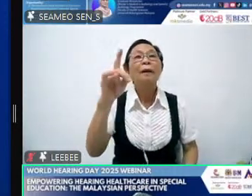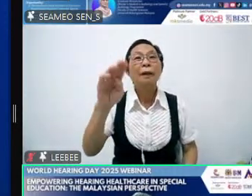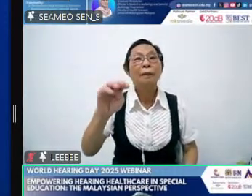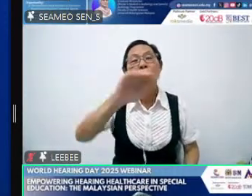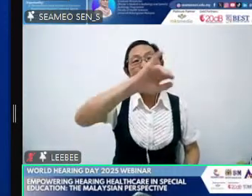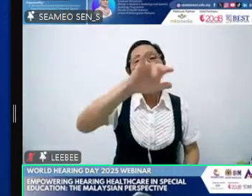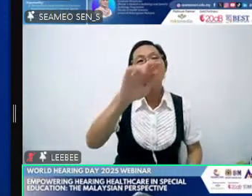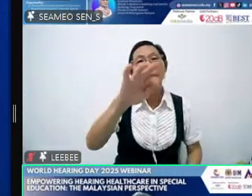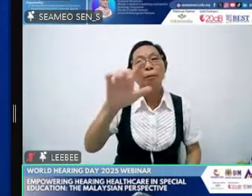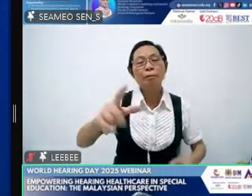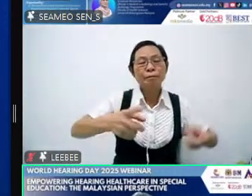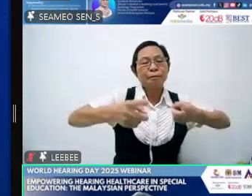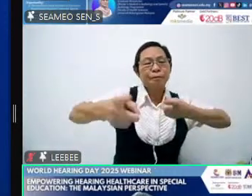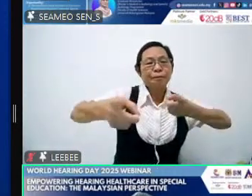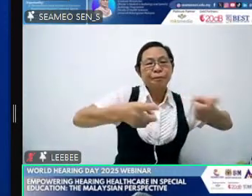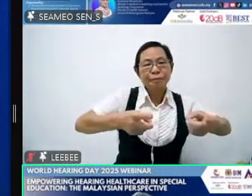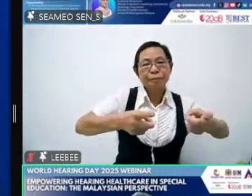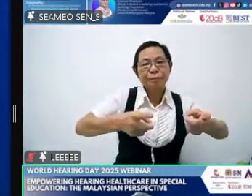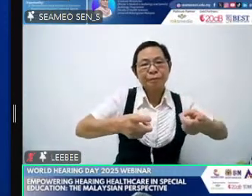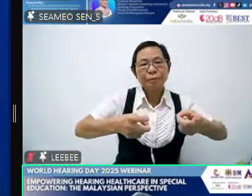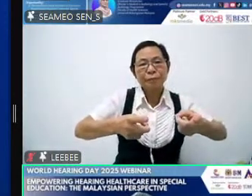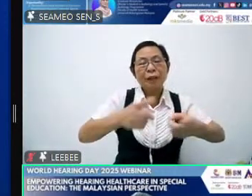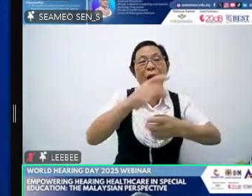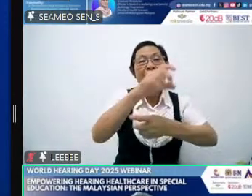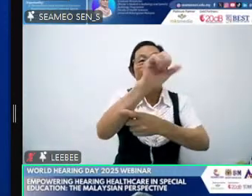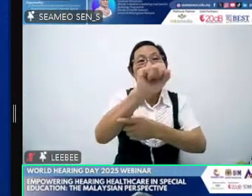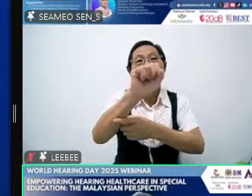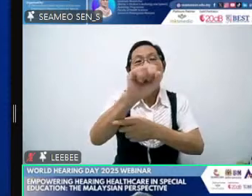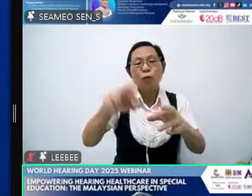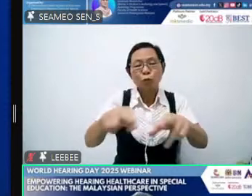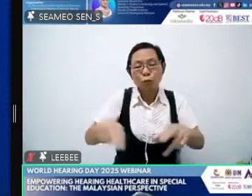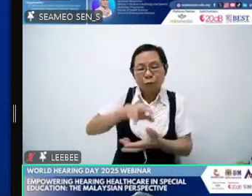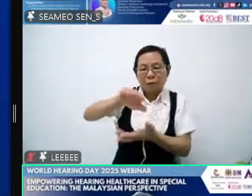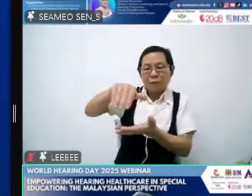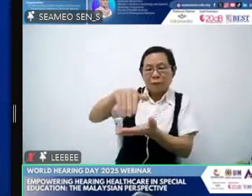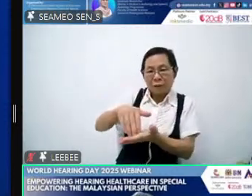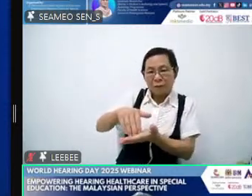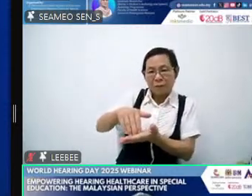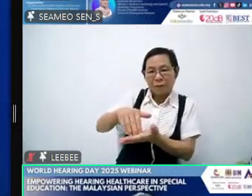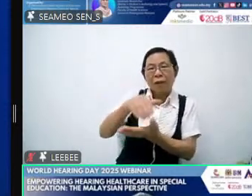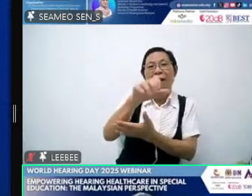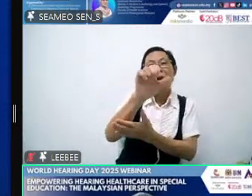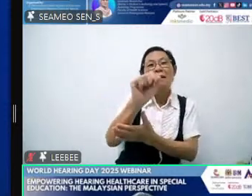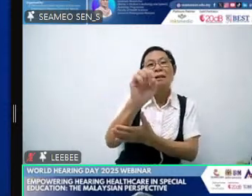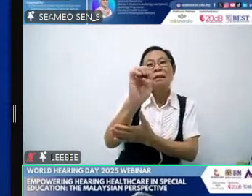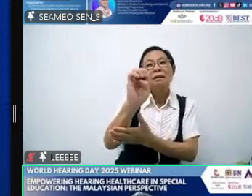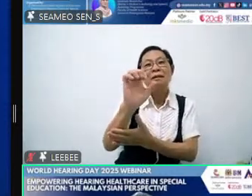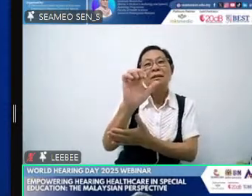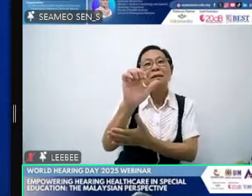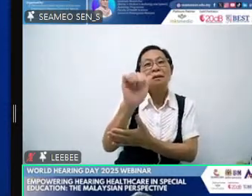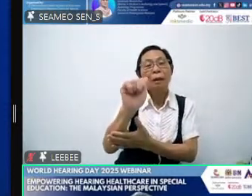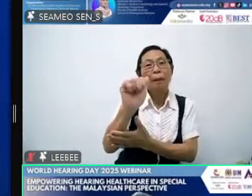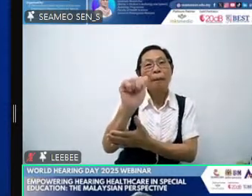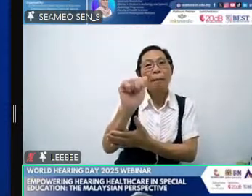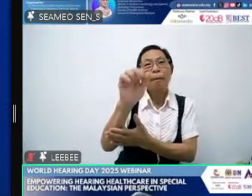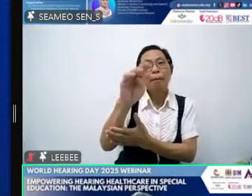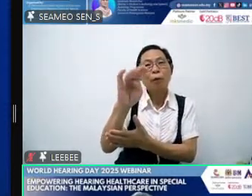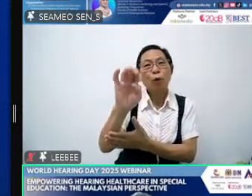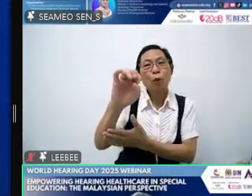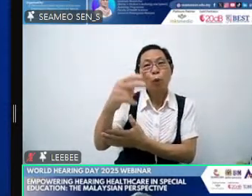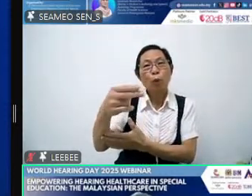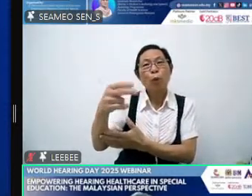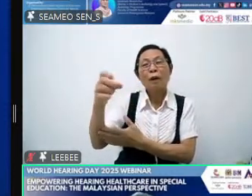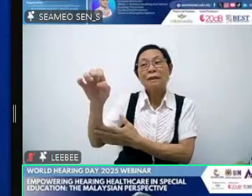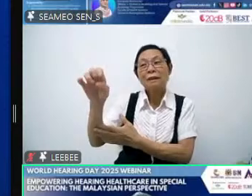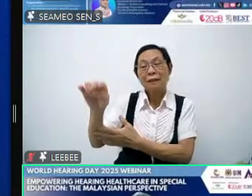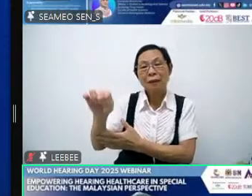Director of SEAMEO Regional Centre for Special Education Needs, SEAMEO SEN, Professor Dr. Wan Rosli Wan